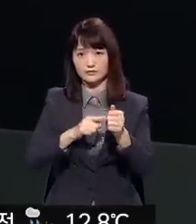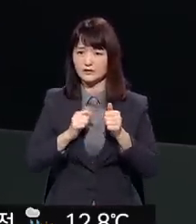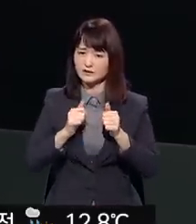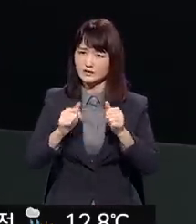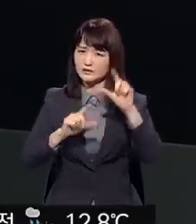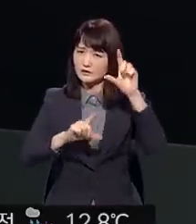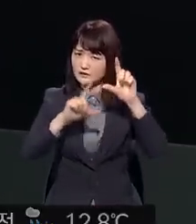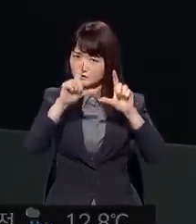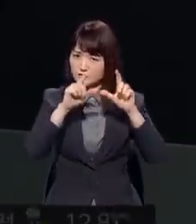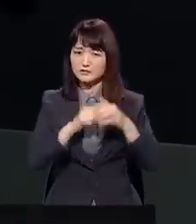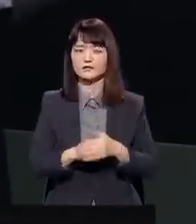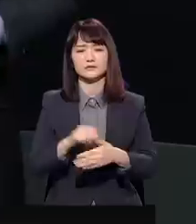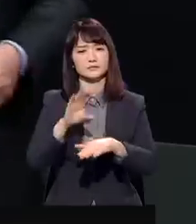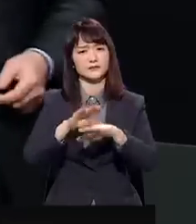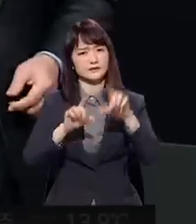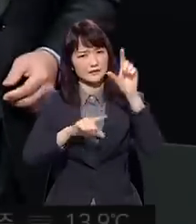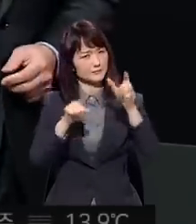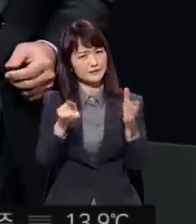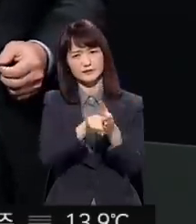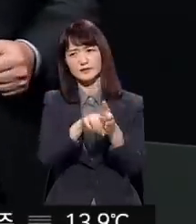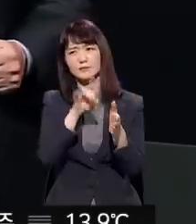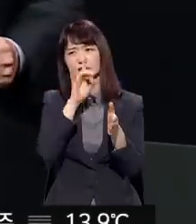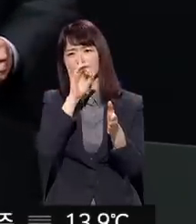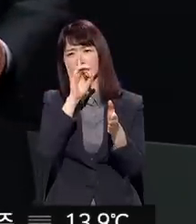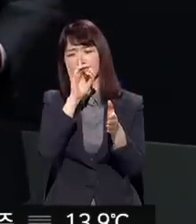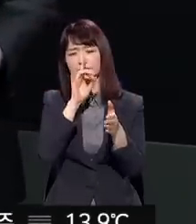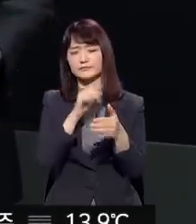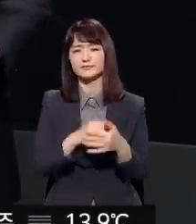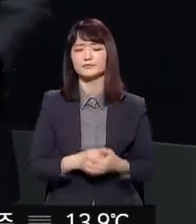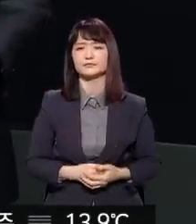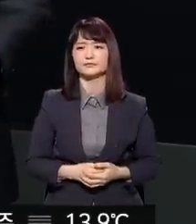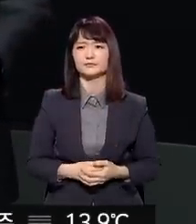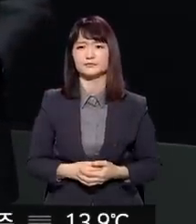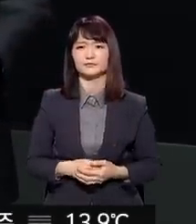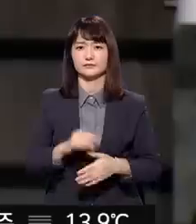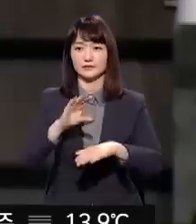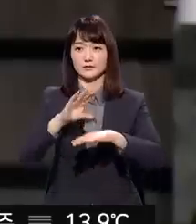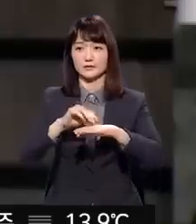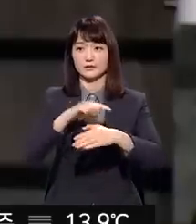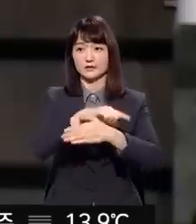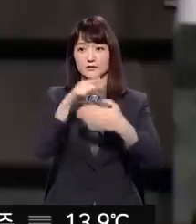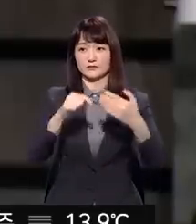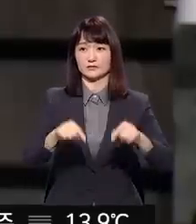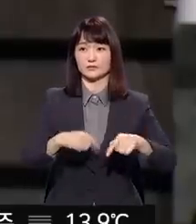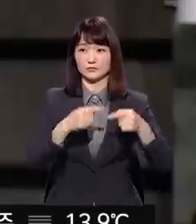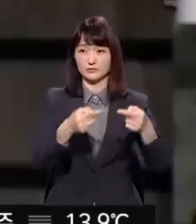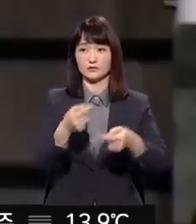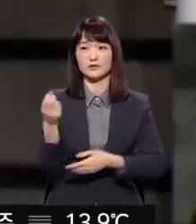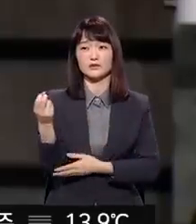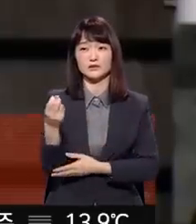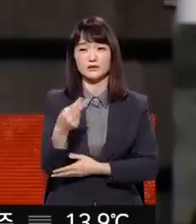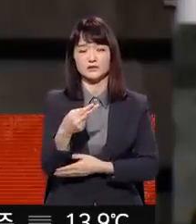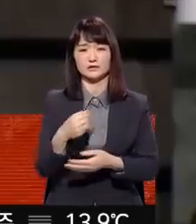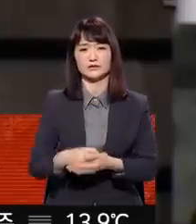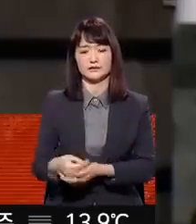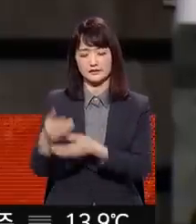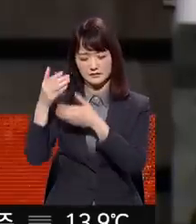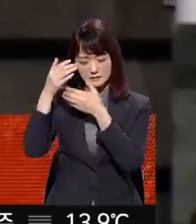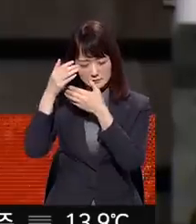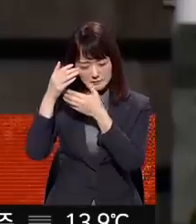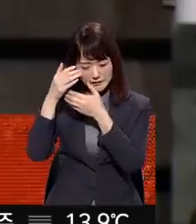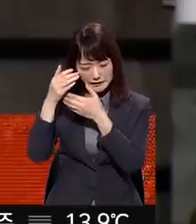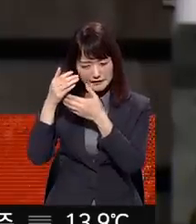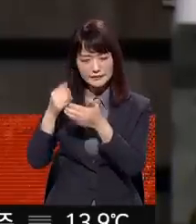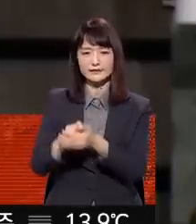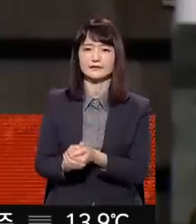아, 이래서 방송 이미지 믿으면 안 됩니다. 네, 그렇습니다. 방송 프로뿐만 아니라 팬들에게도 굉장히 자상하고